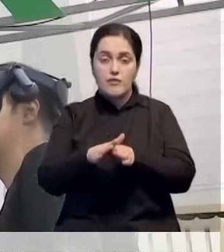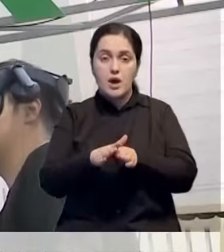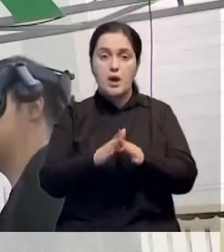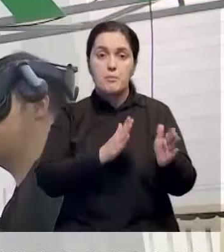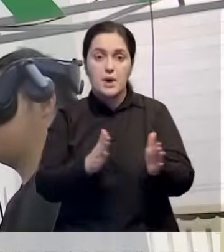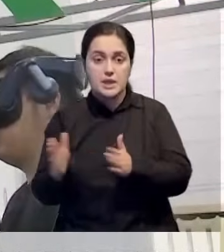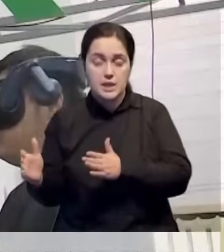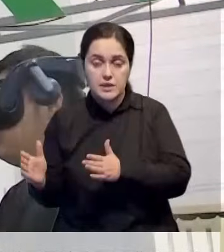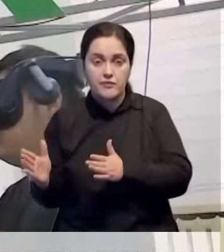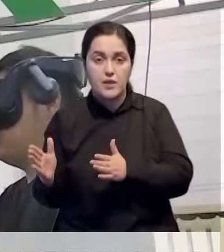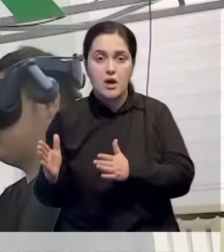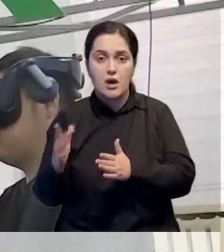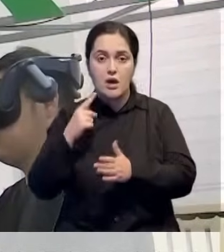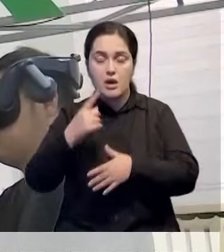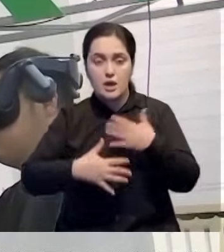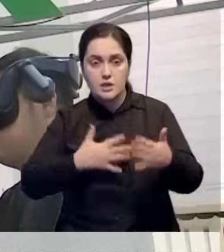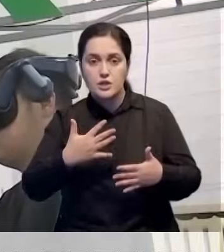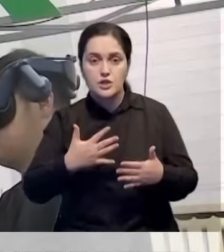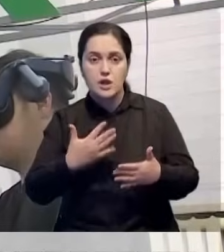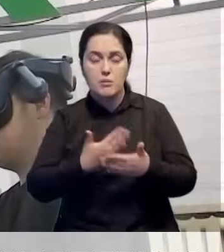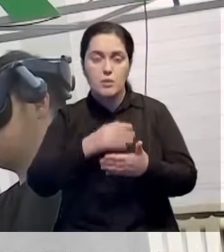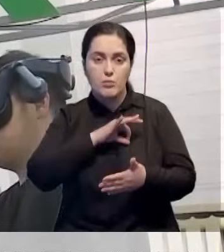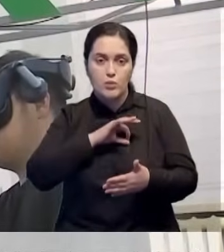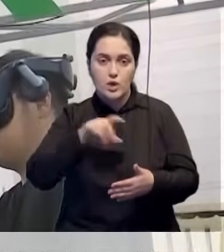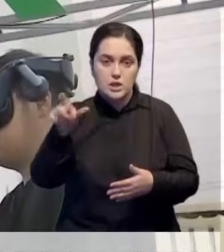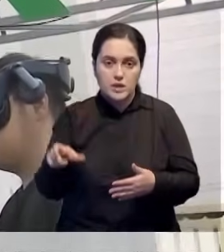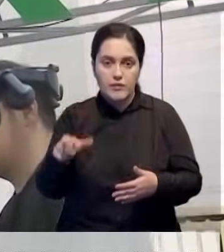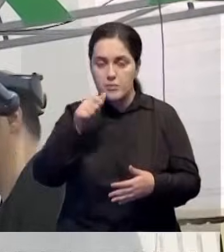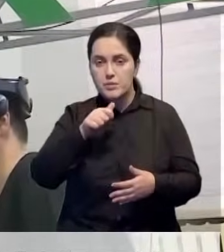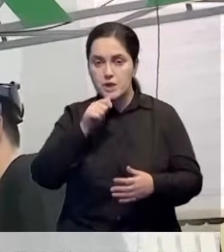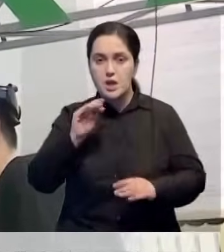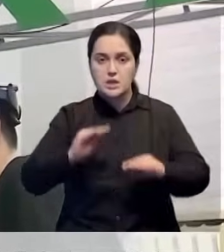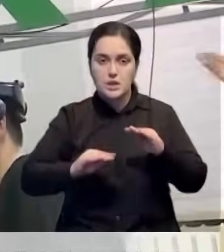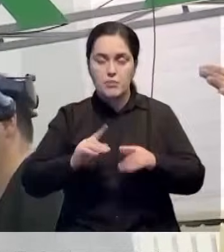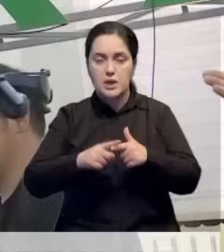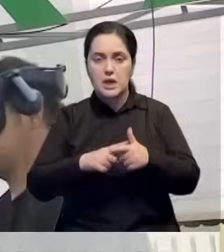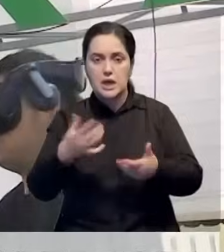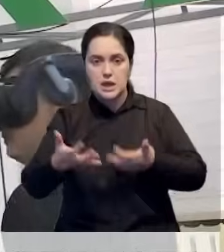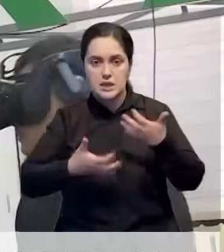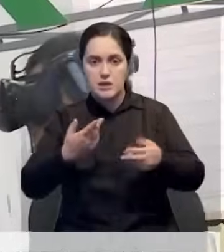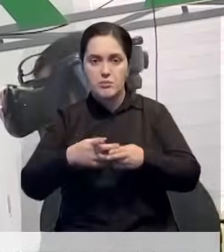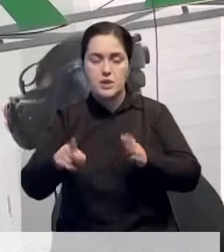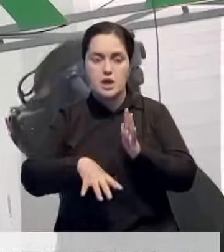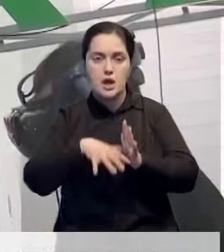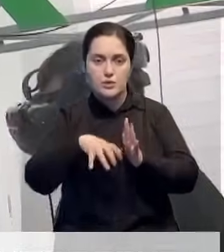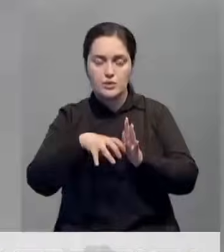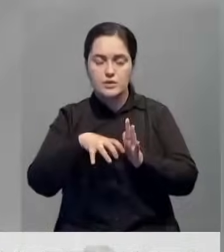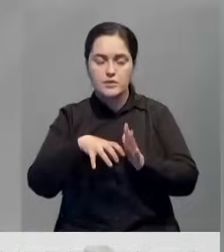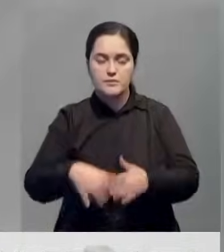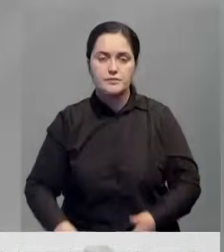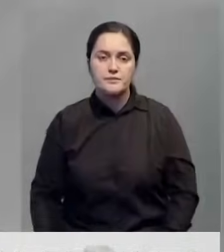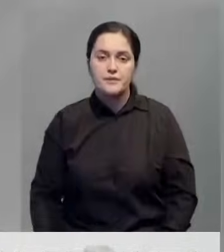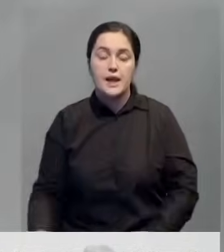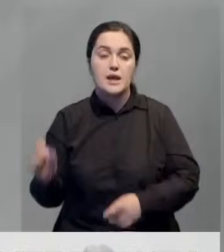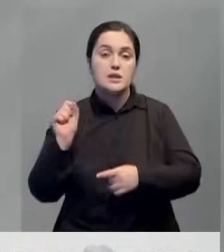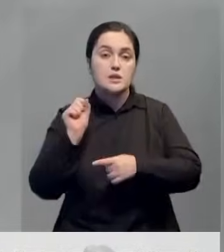сохранена, насколько хаотично, например, пользователь пытается собрать, например, реализовать этот насос в общей части. Задачи